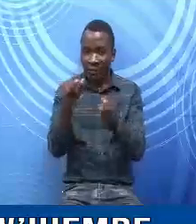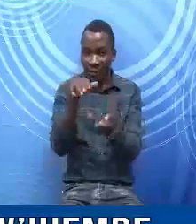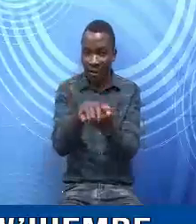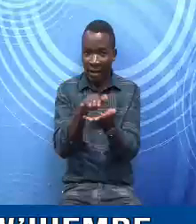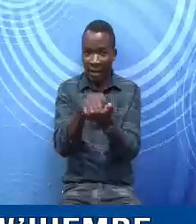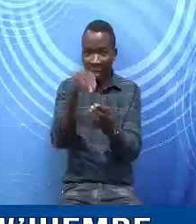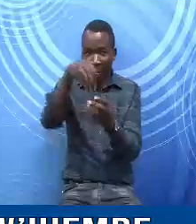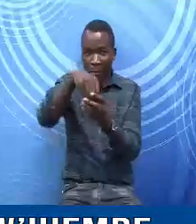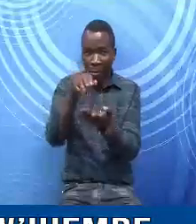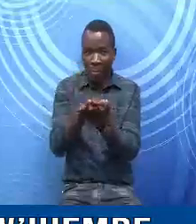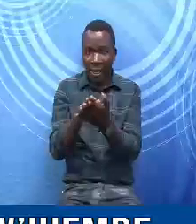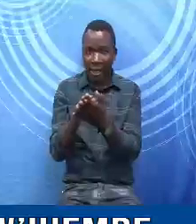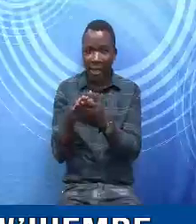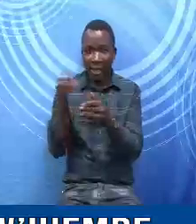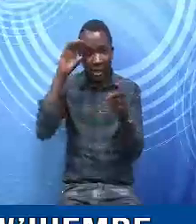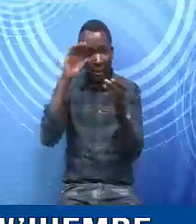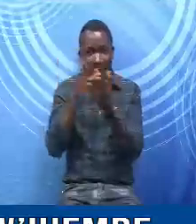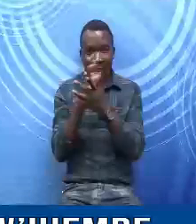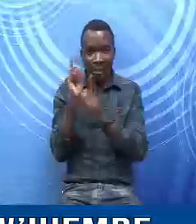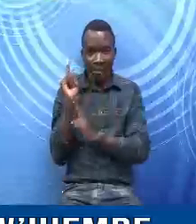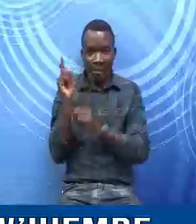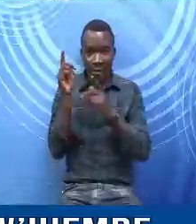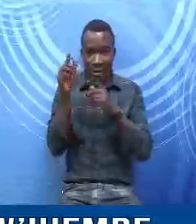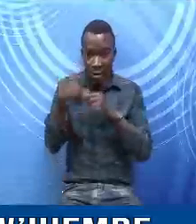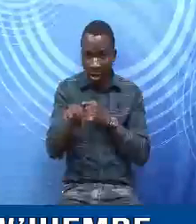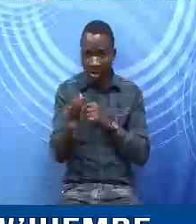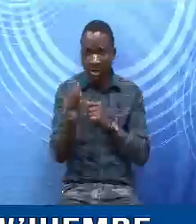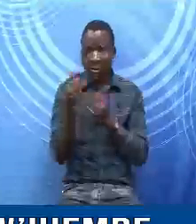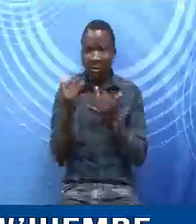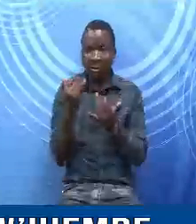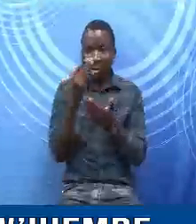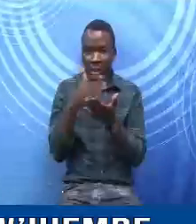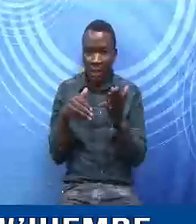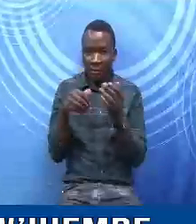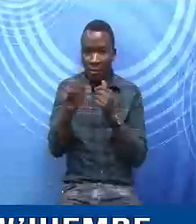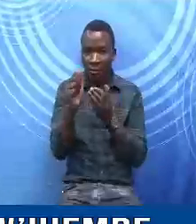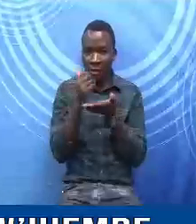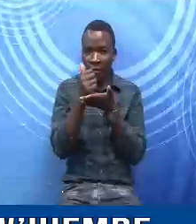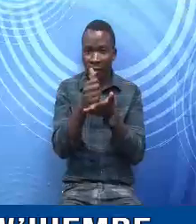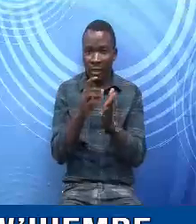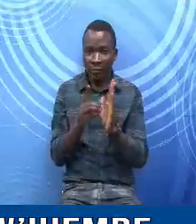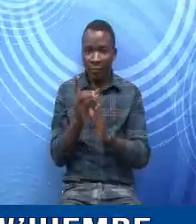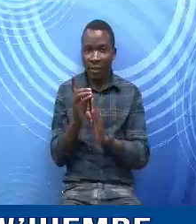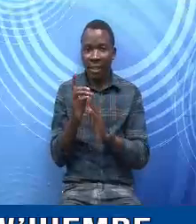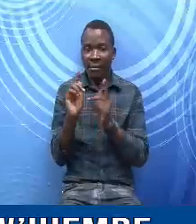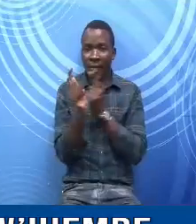bizera n'umutekano wayo dore ko ngo bamwe muri bo byabafashije no kwiteza imbere yarahindutse